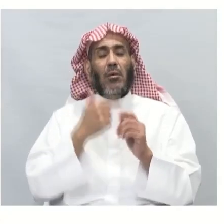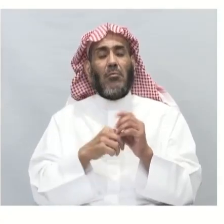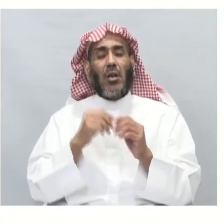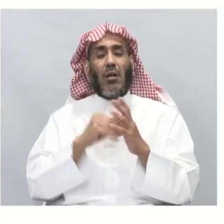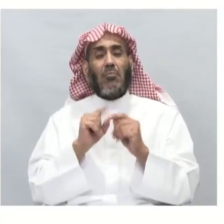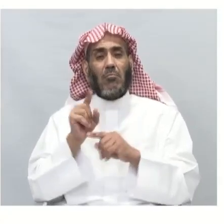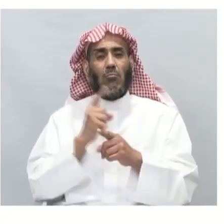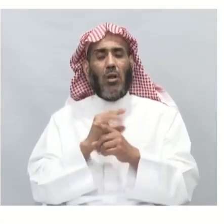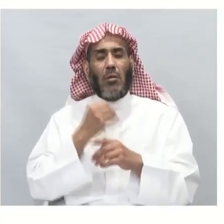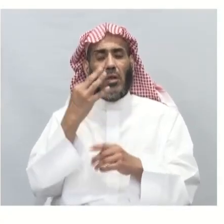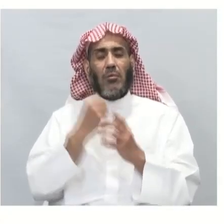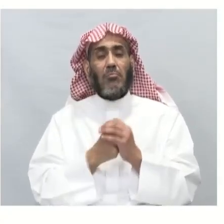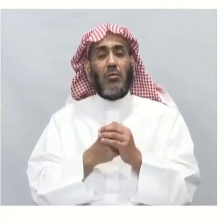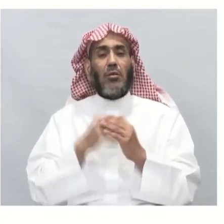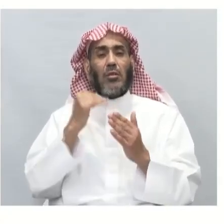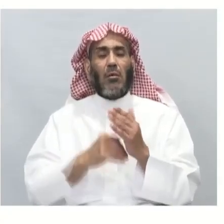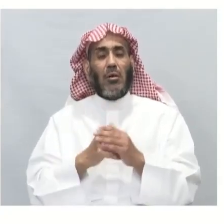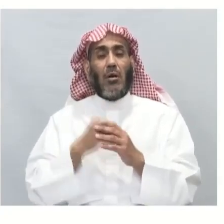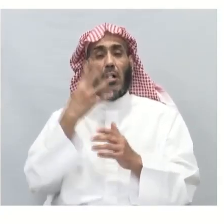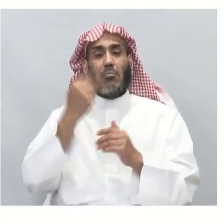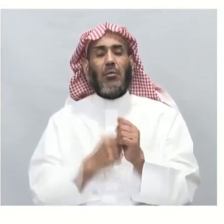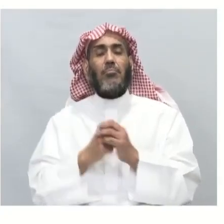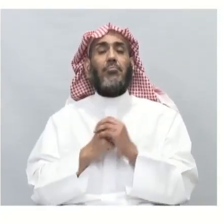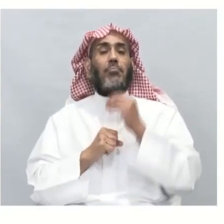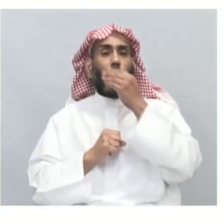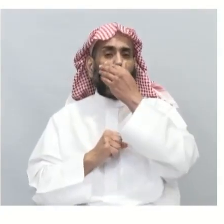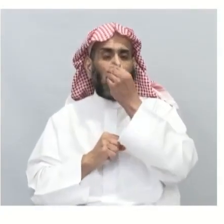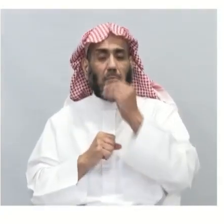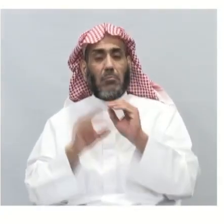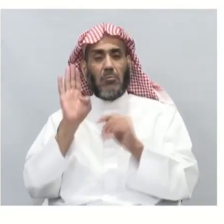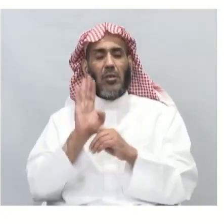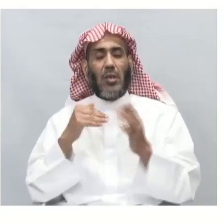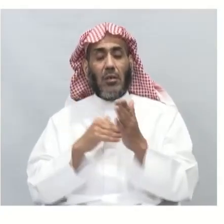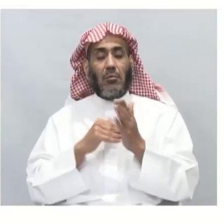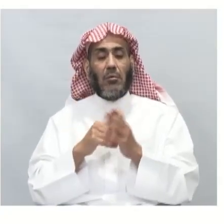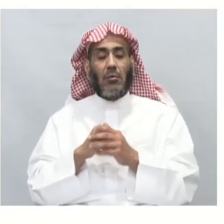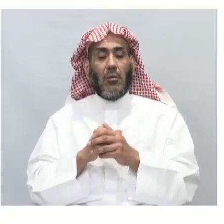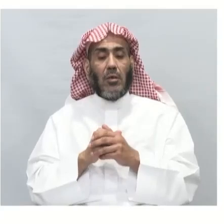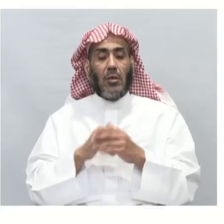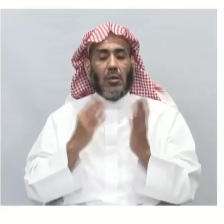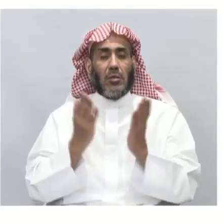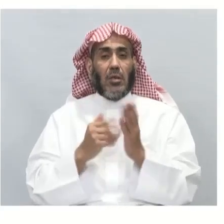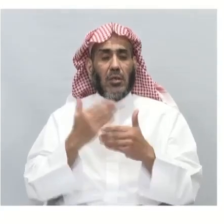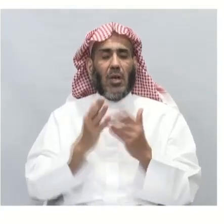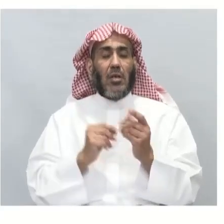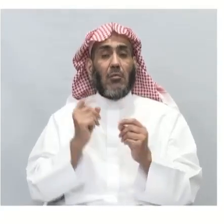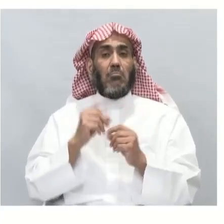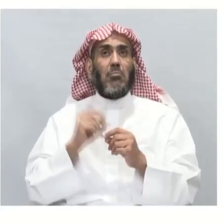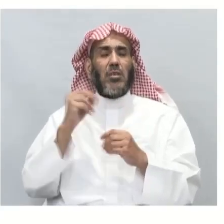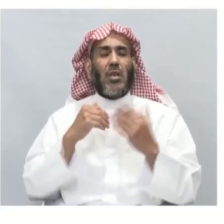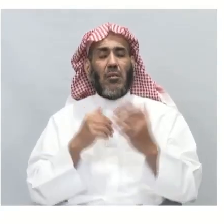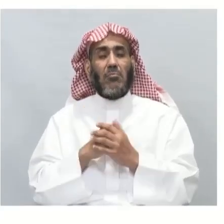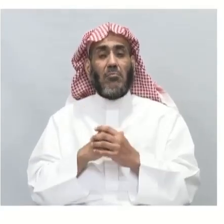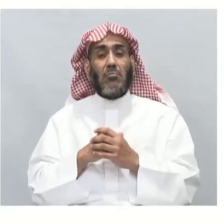الاقل نحن ذكرنا ثلاث وتبقى عليك اربعه في الشريحه الاخيره وفي درسنا القادم بمشيئه الله